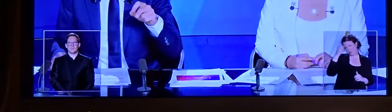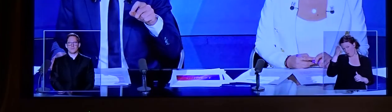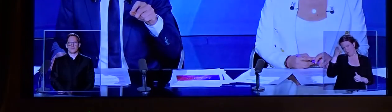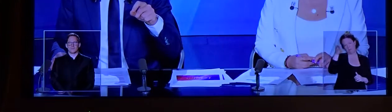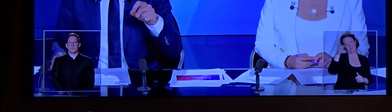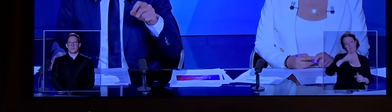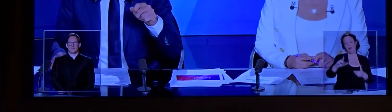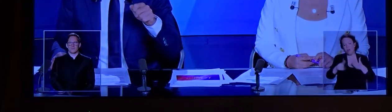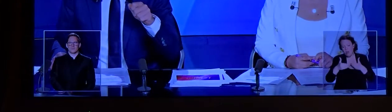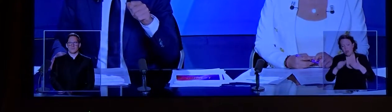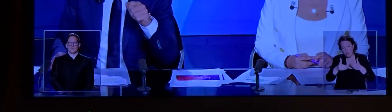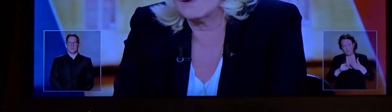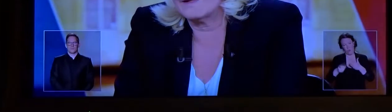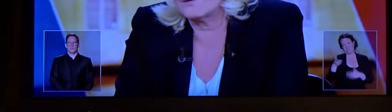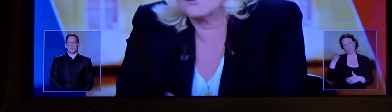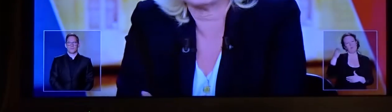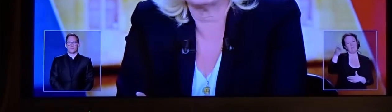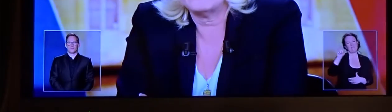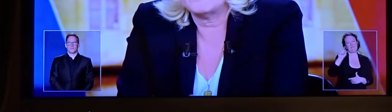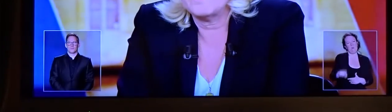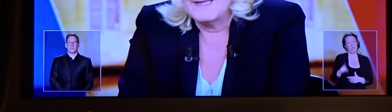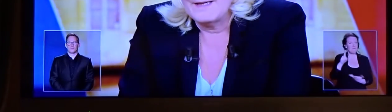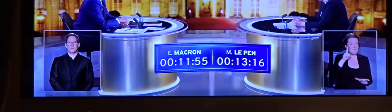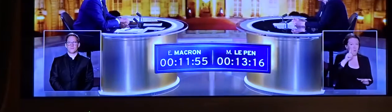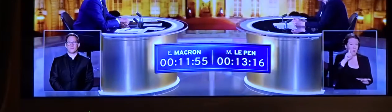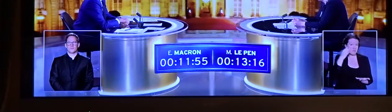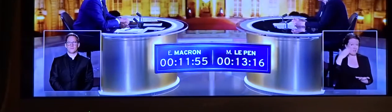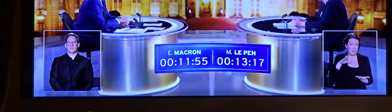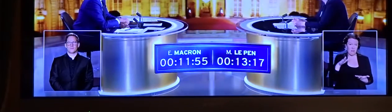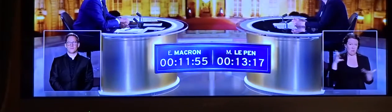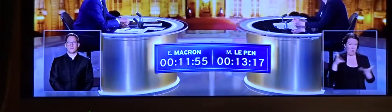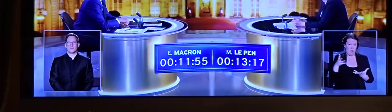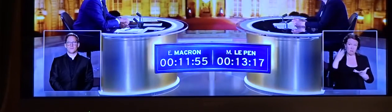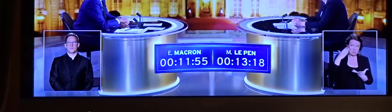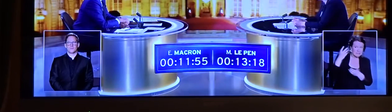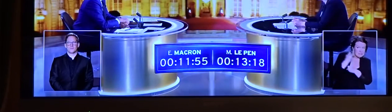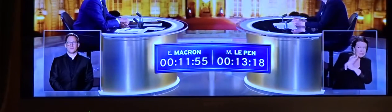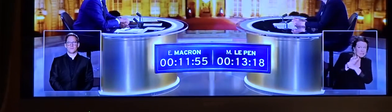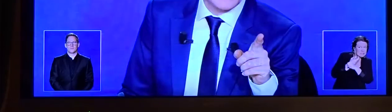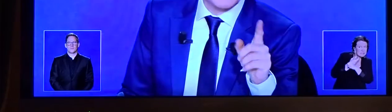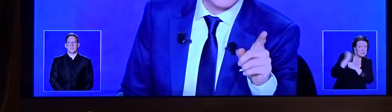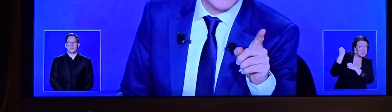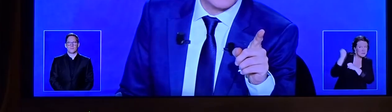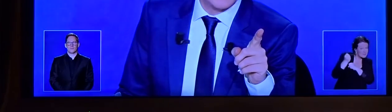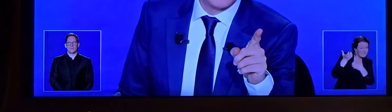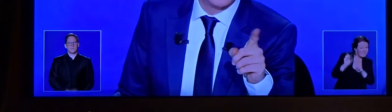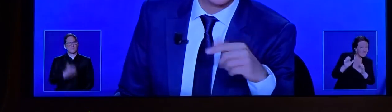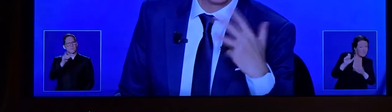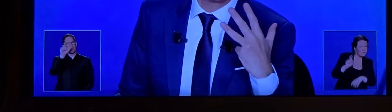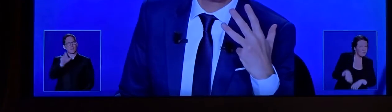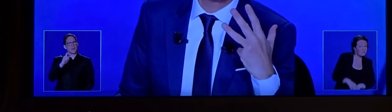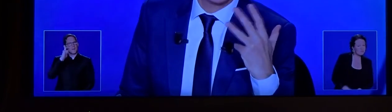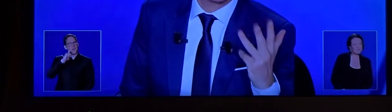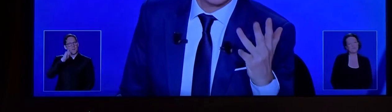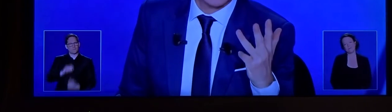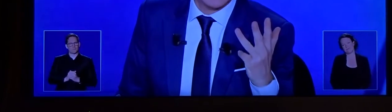long terme pour éviter demain de créer des dangers qui soient des dangers majeurs. Emmanuel Macron, le